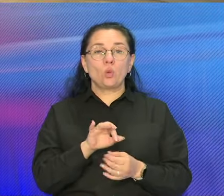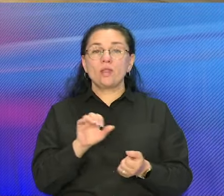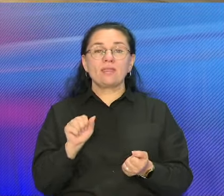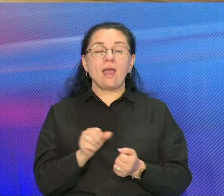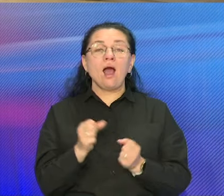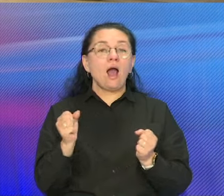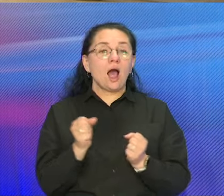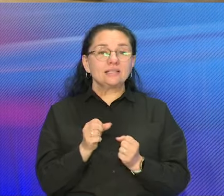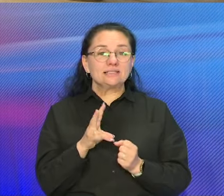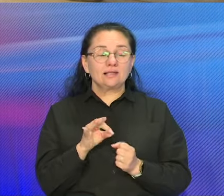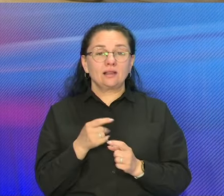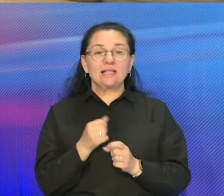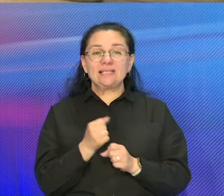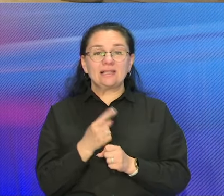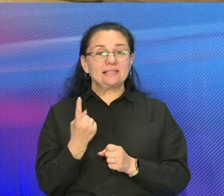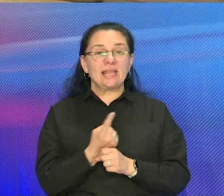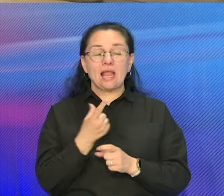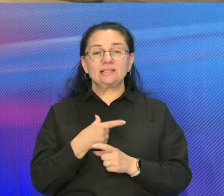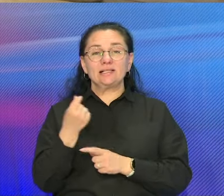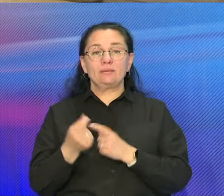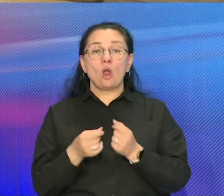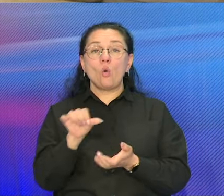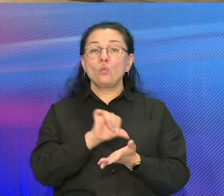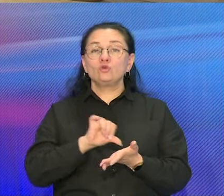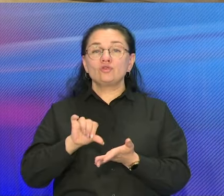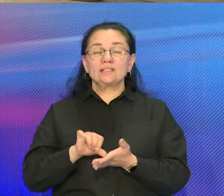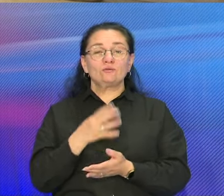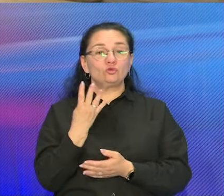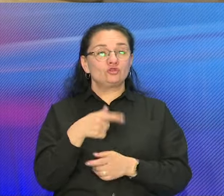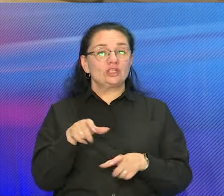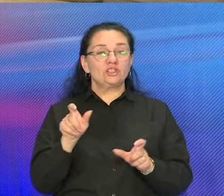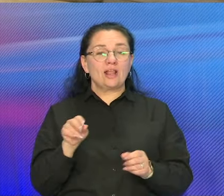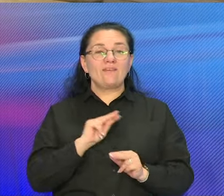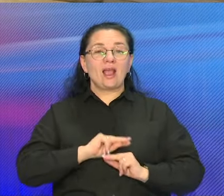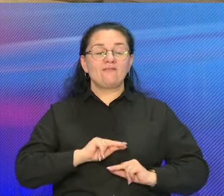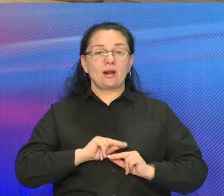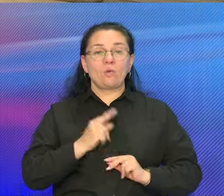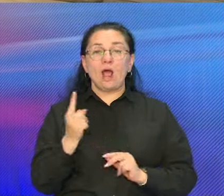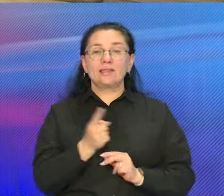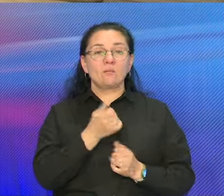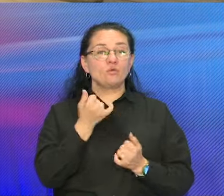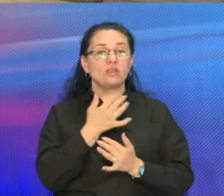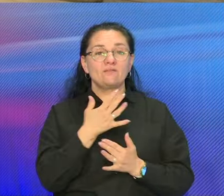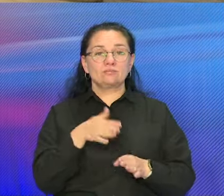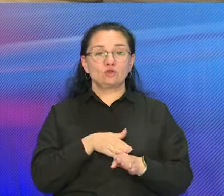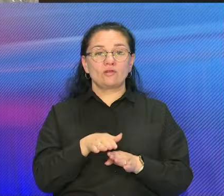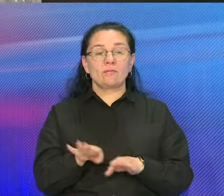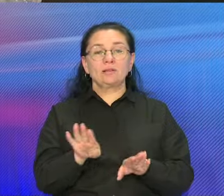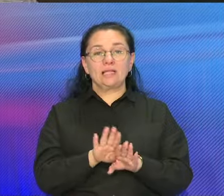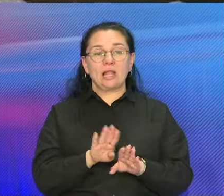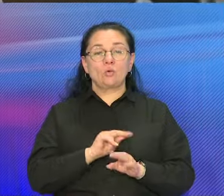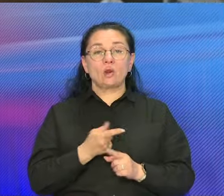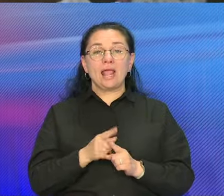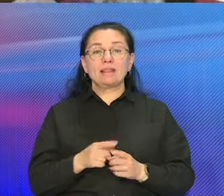один цветок, но участвует из четыре человека, потому что одному невозможно сделать, бригадная работа